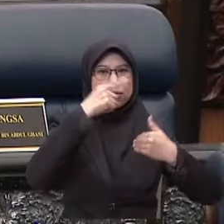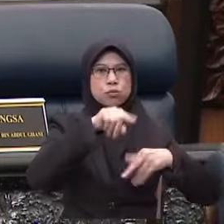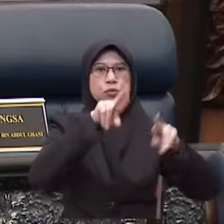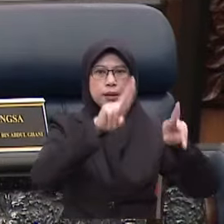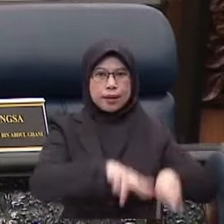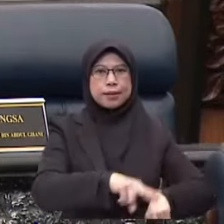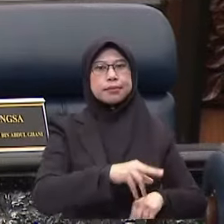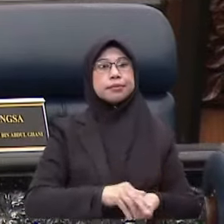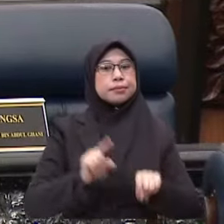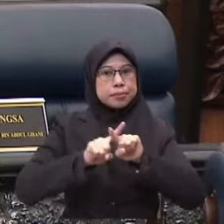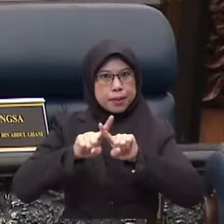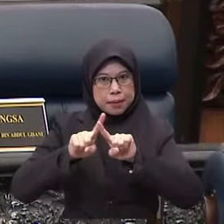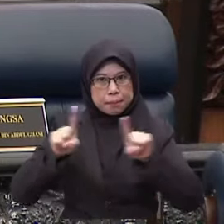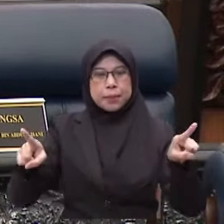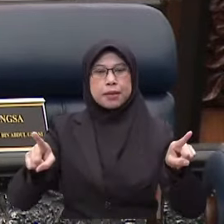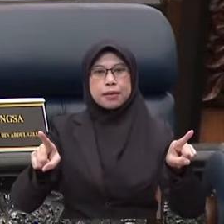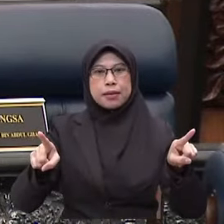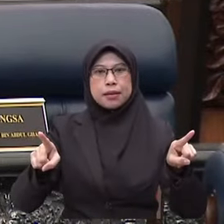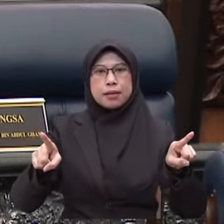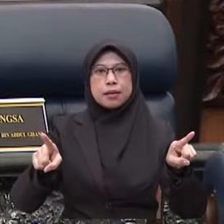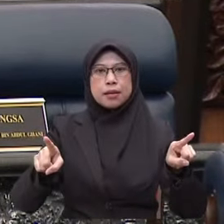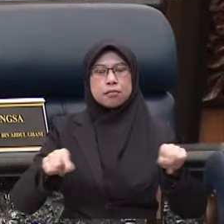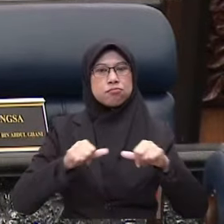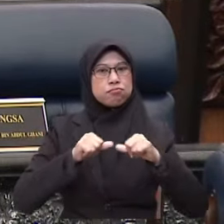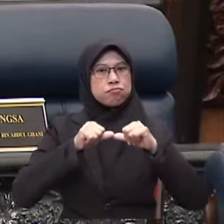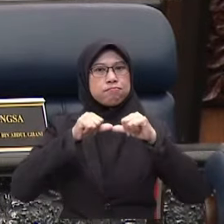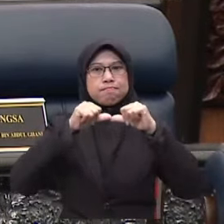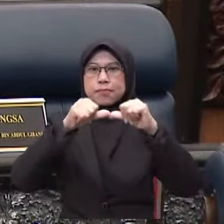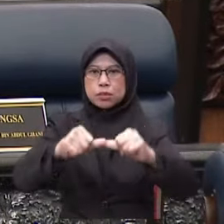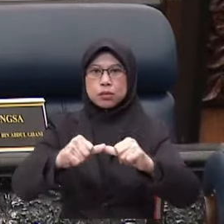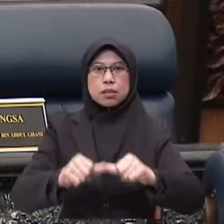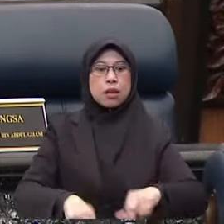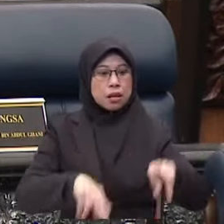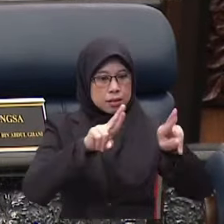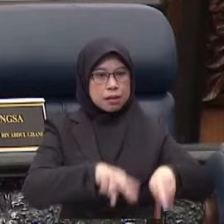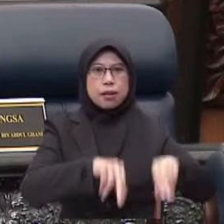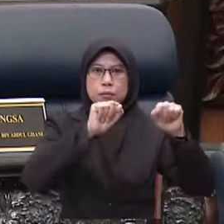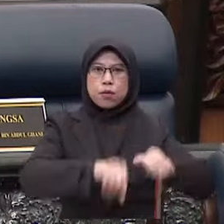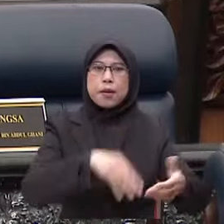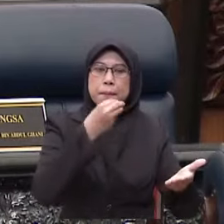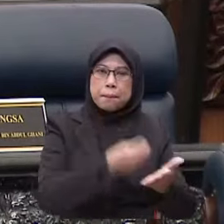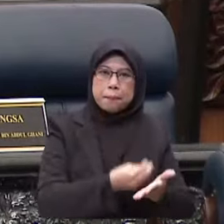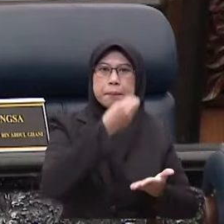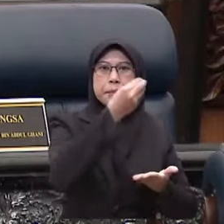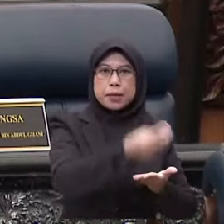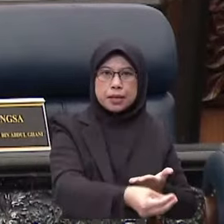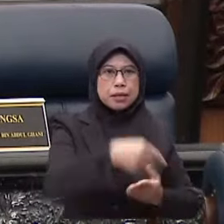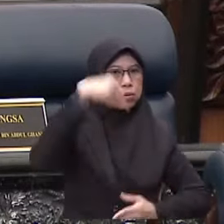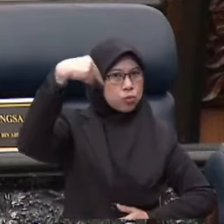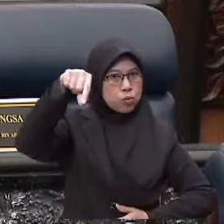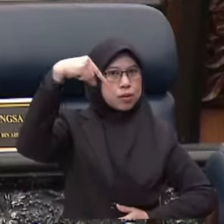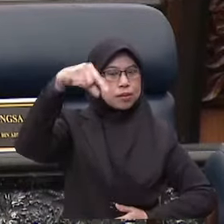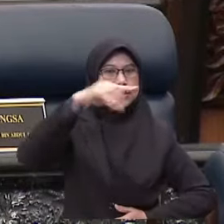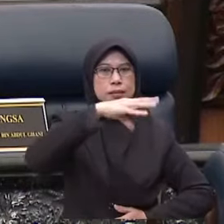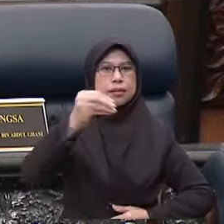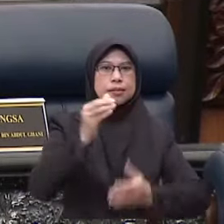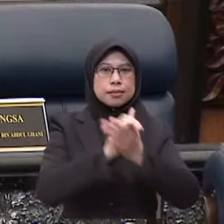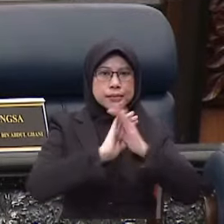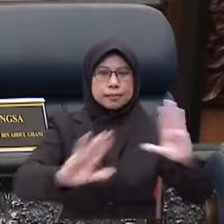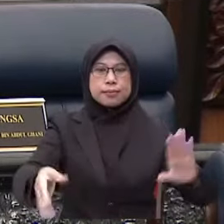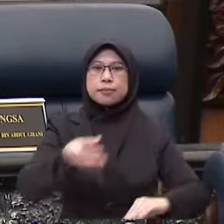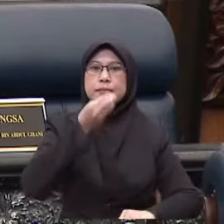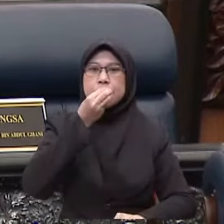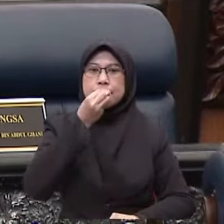rakyat tetapi juga dari sudut affordabiliti sama ada rakyat mampu membeli kualiti dan keselamatan